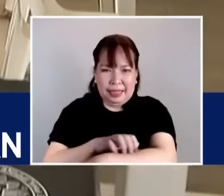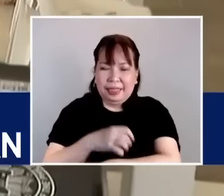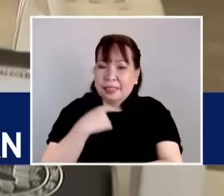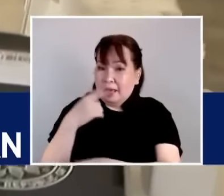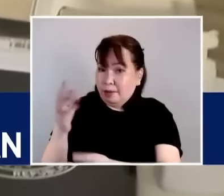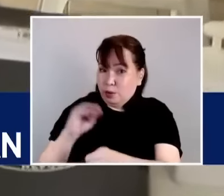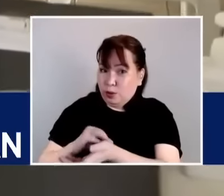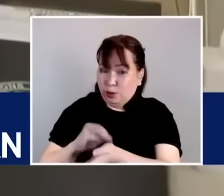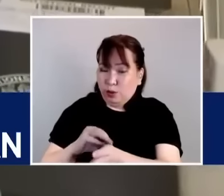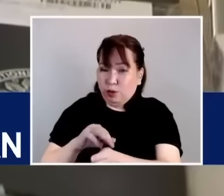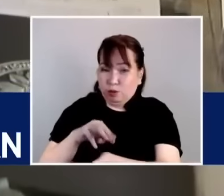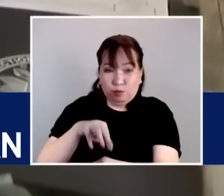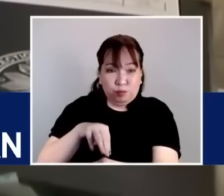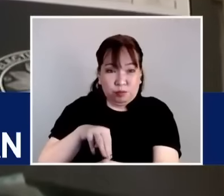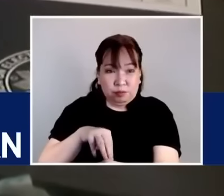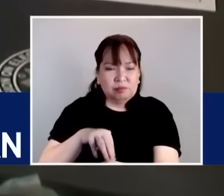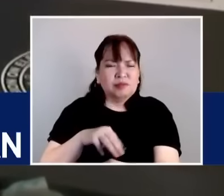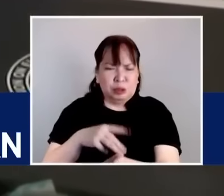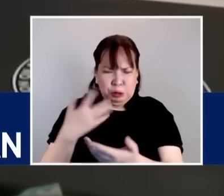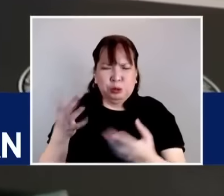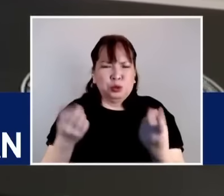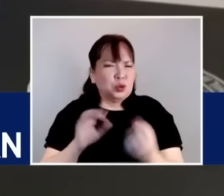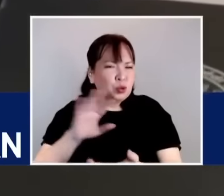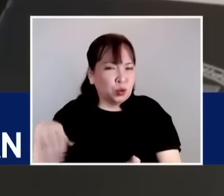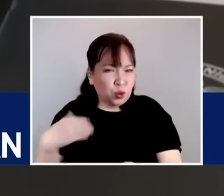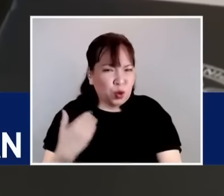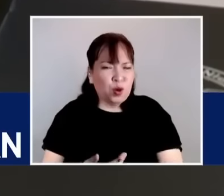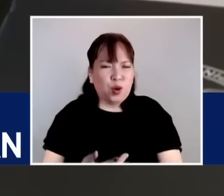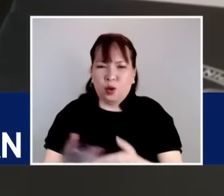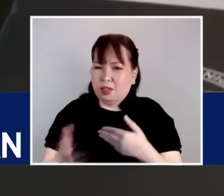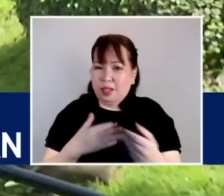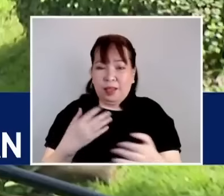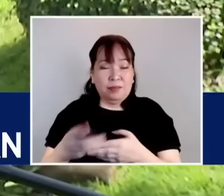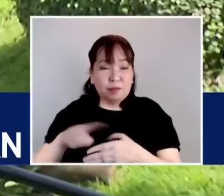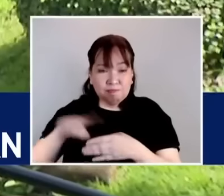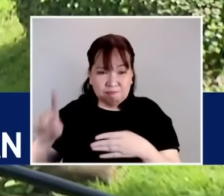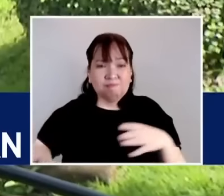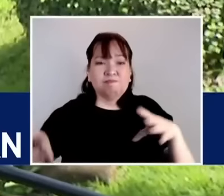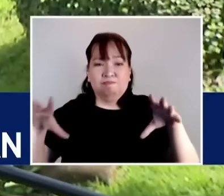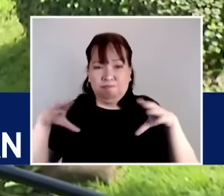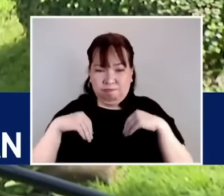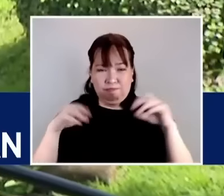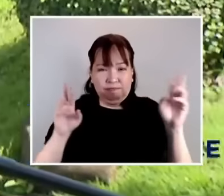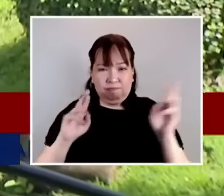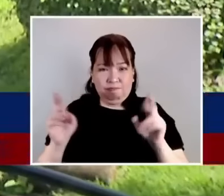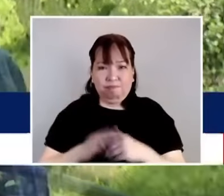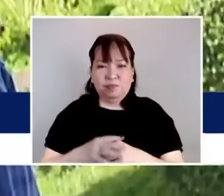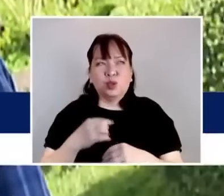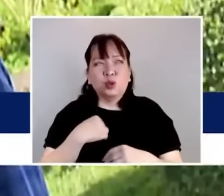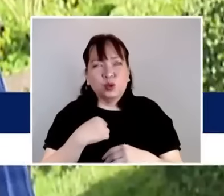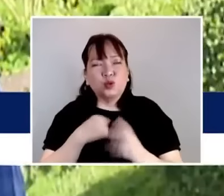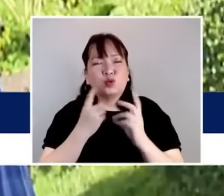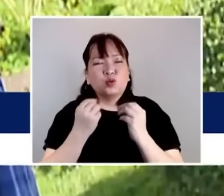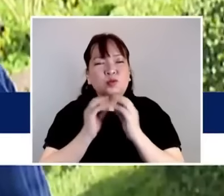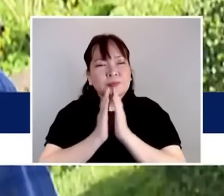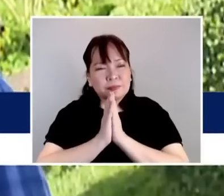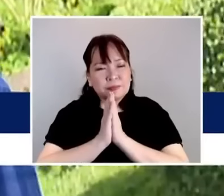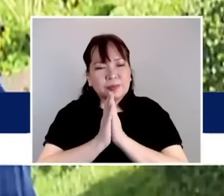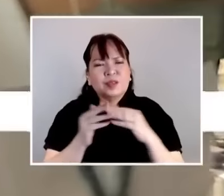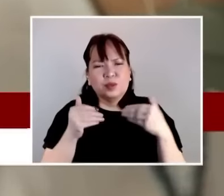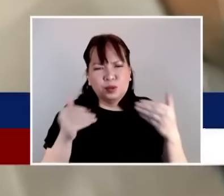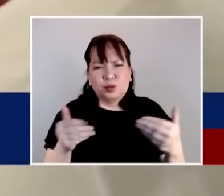ginawa na niya ang lahat at handa siya anuman ang magiging resulta ng halalan. Dasal lang naman, tapos tuloy lang. Kung ano man mangyari,